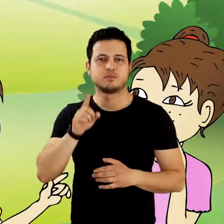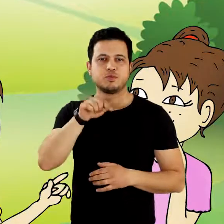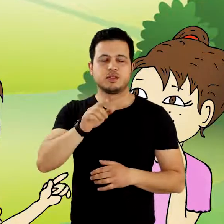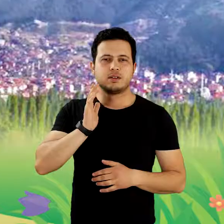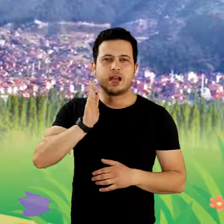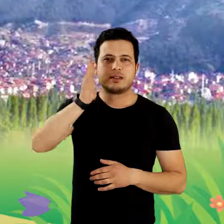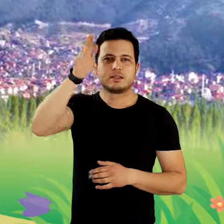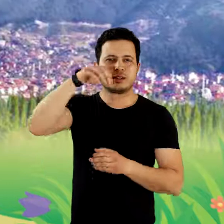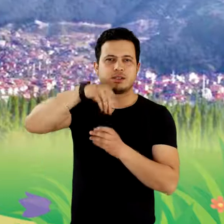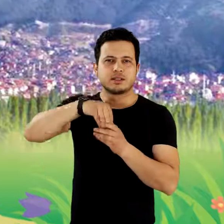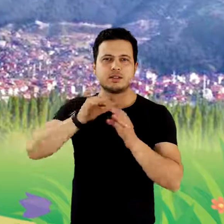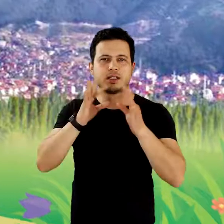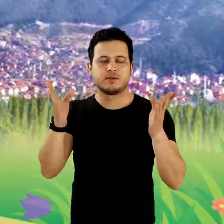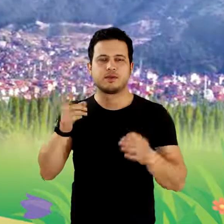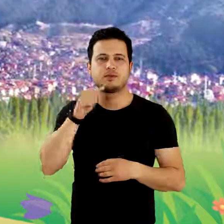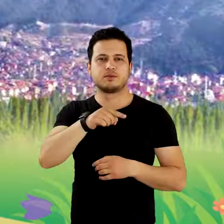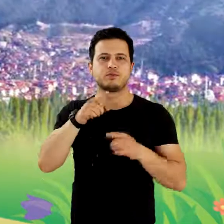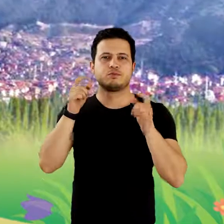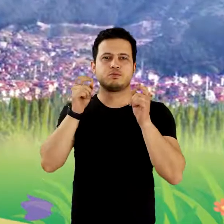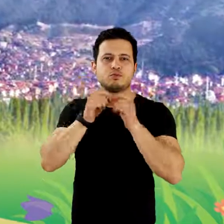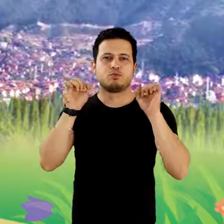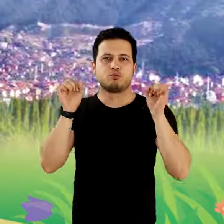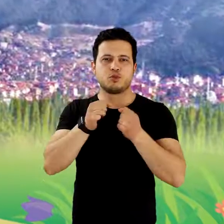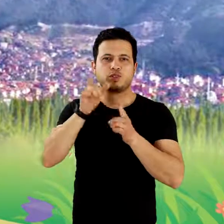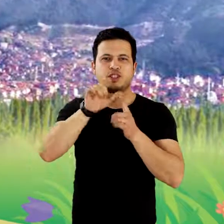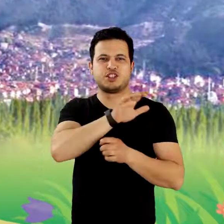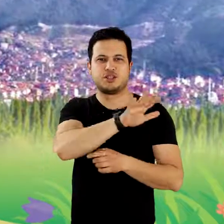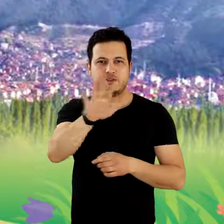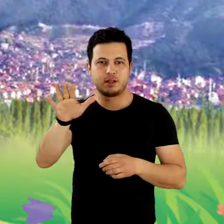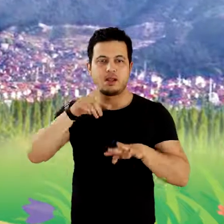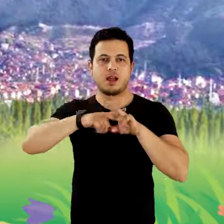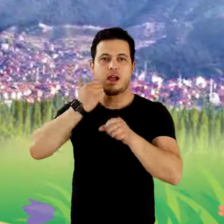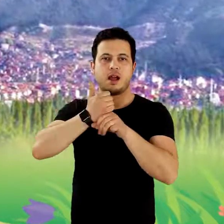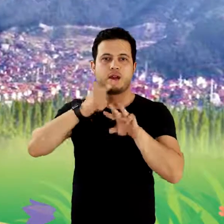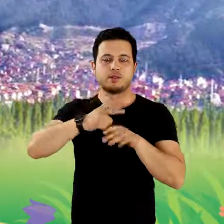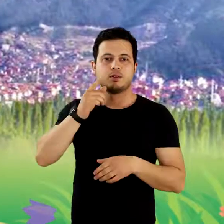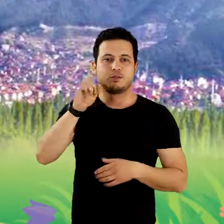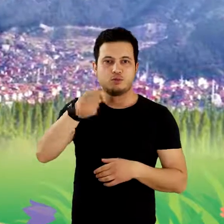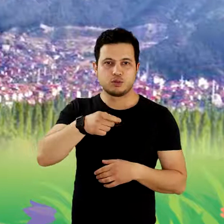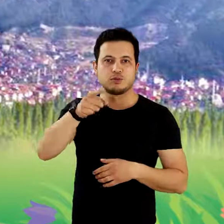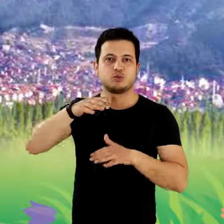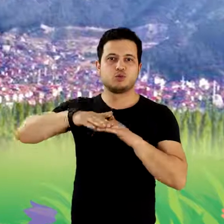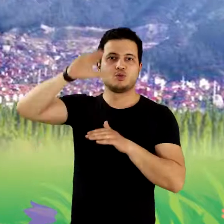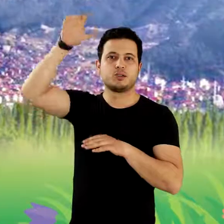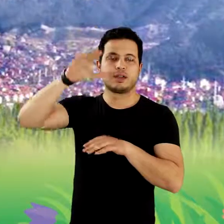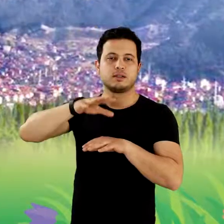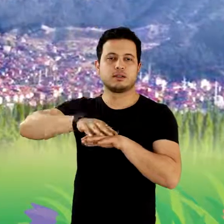Etkinlikler. Bul şifreyi. Ege'de bulunan en yüksek dağın adı nedir?